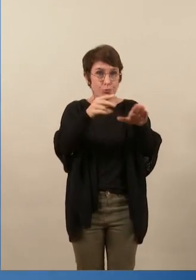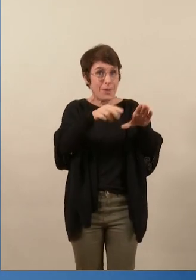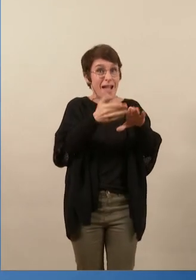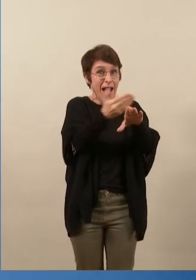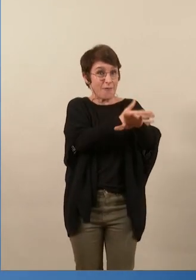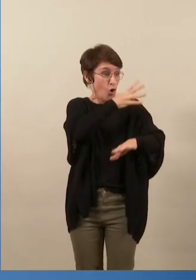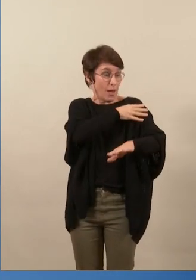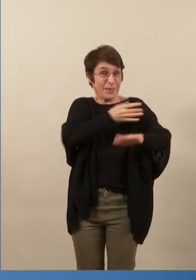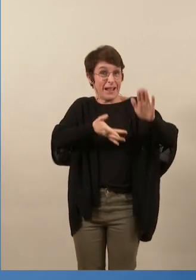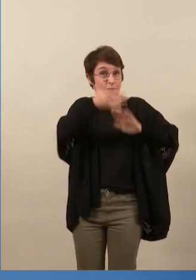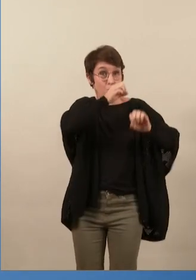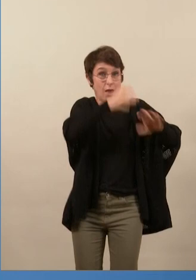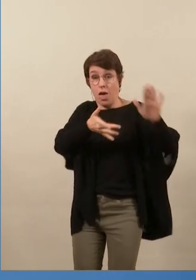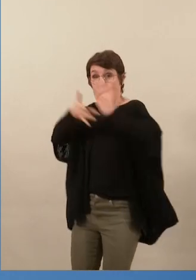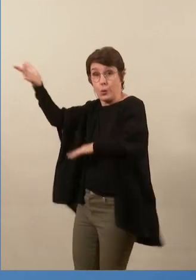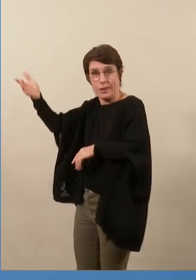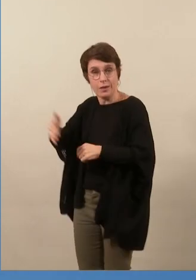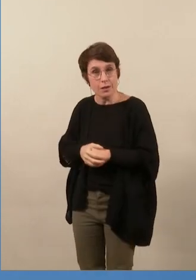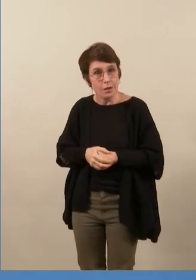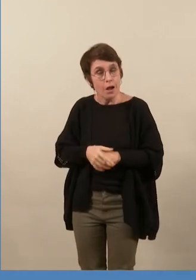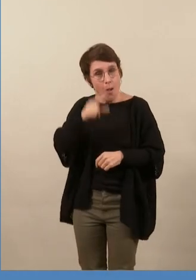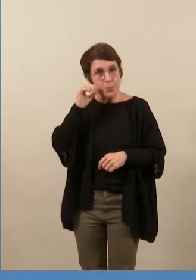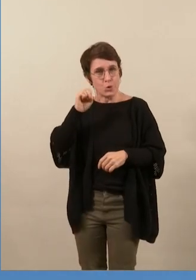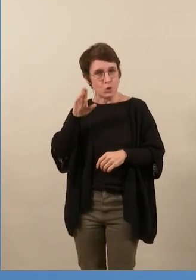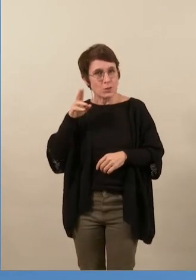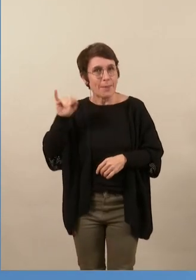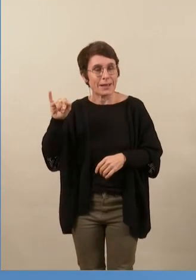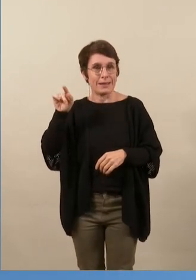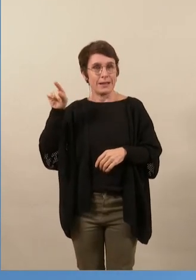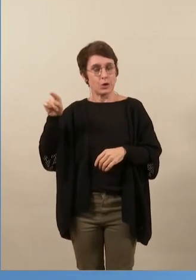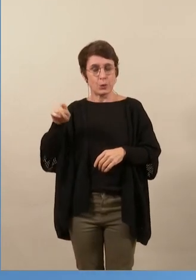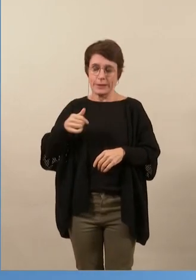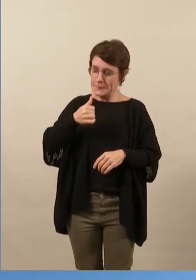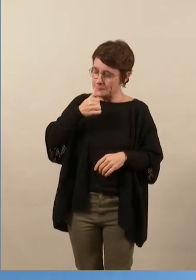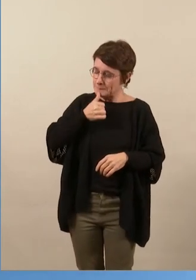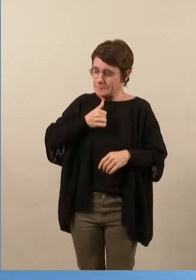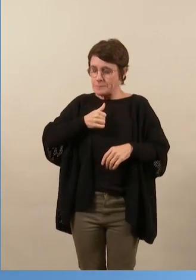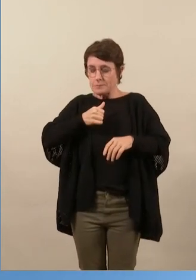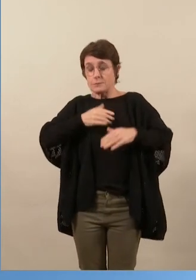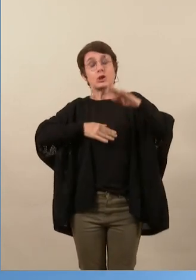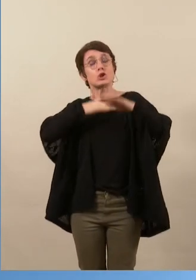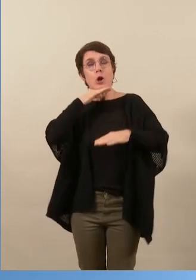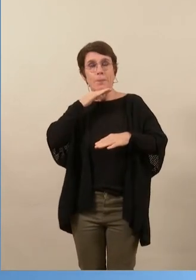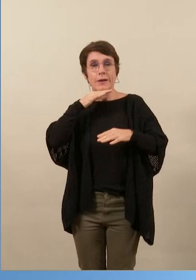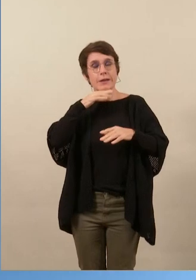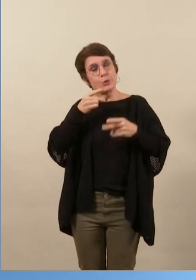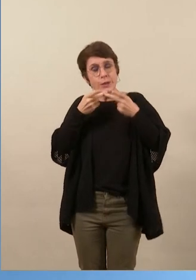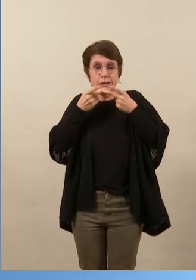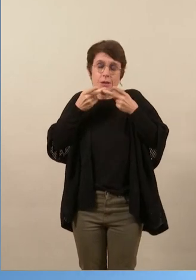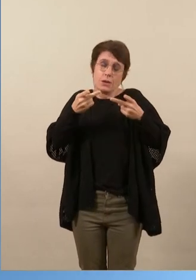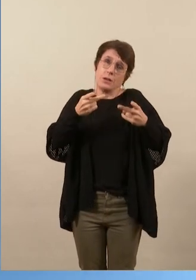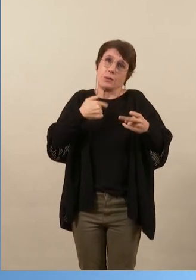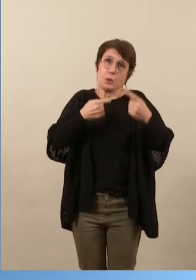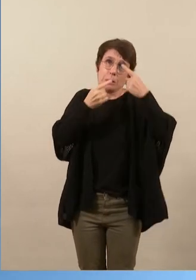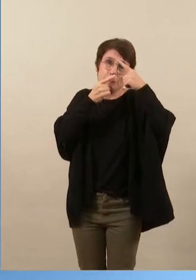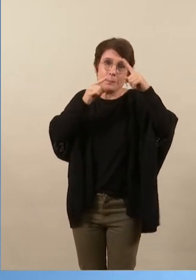Sabri il a rendu son tablier voté la hausse d'impôt mais il a murmuré tout bas la secte n'admet même pas les murmures il a été